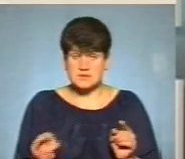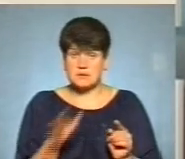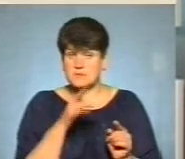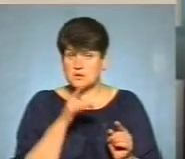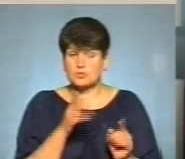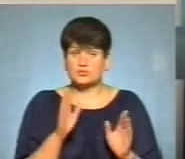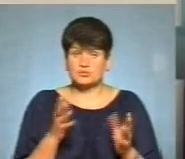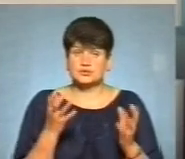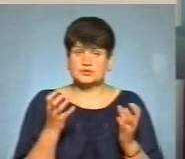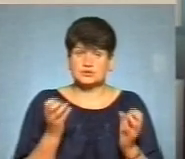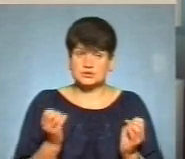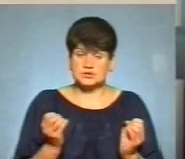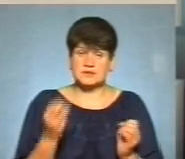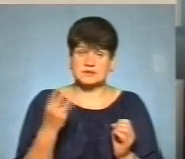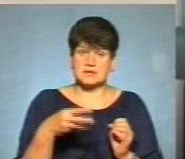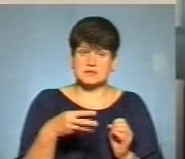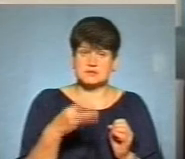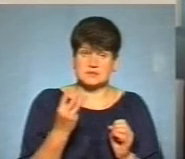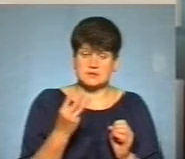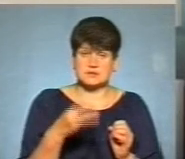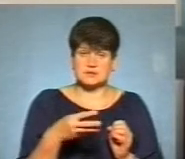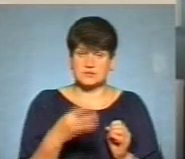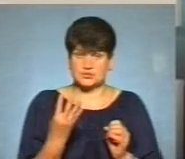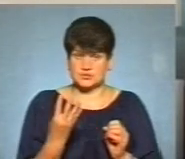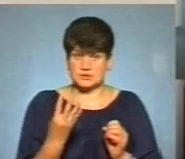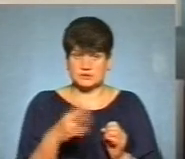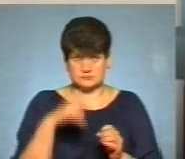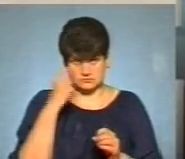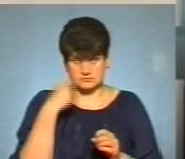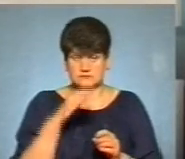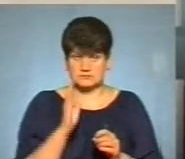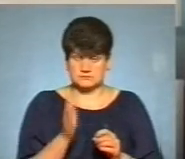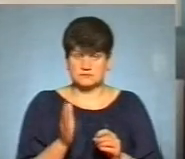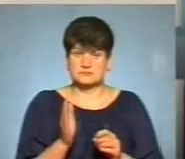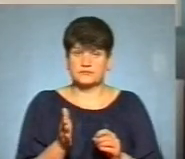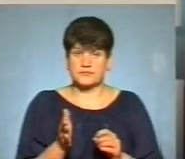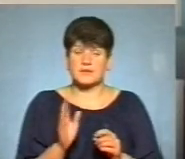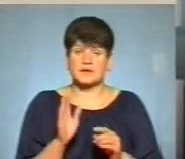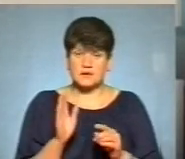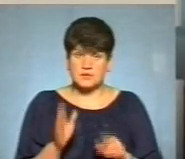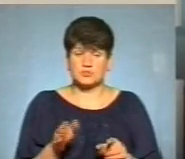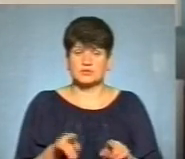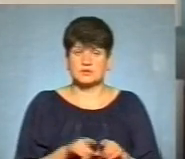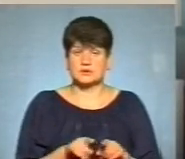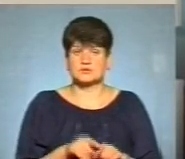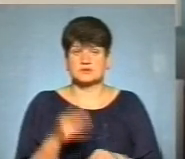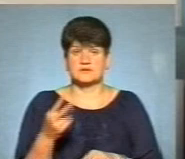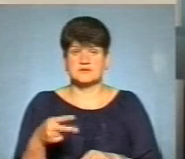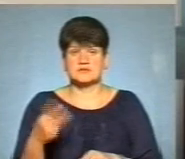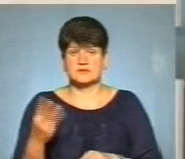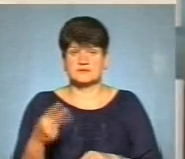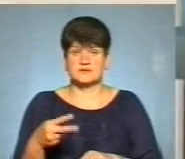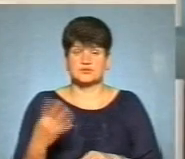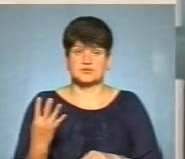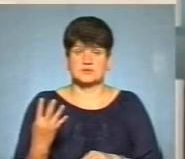будуть ще і температури 33-34, тобто доволі спекотні температури, і будуть температури 23-24,